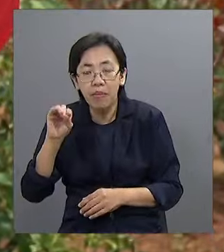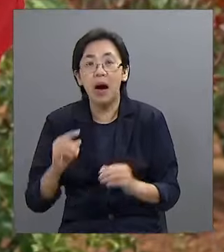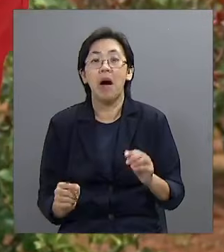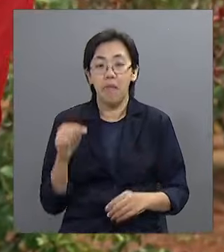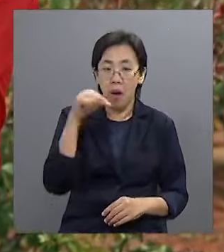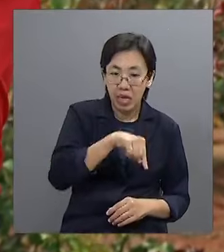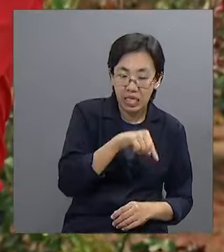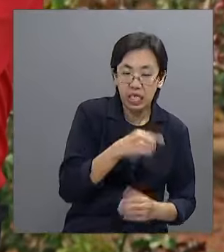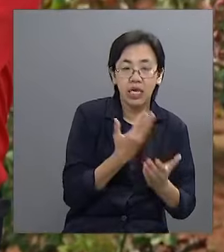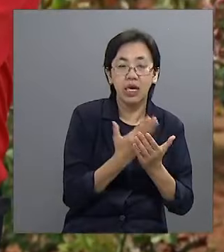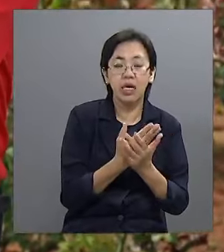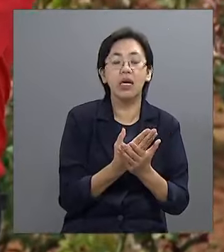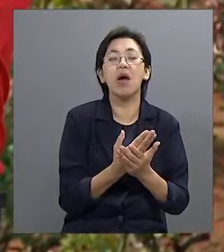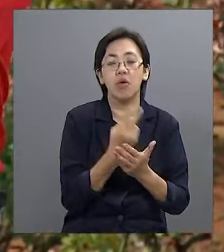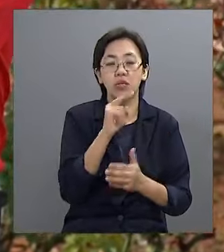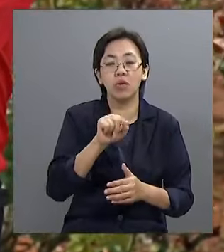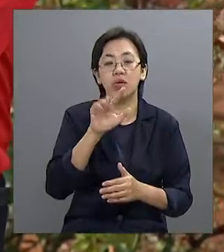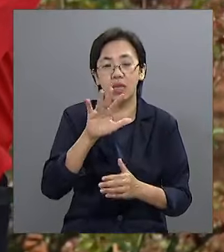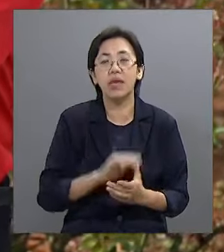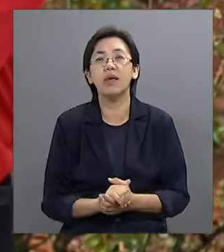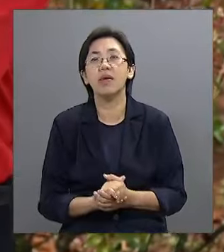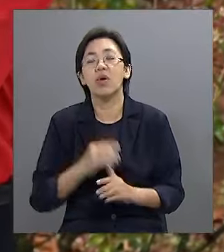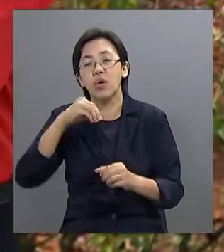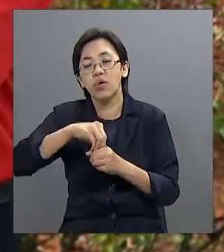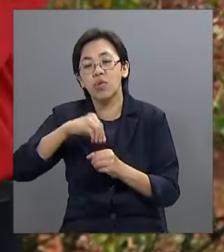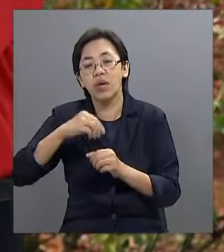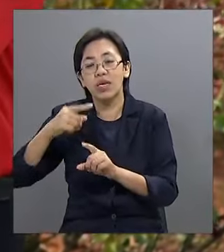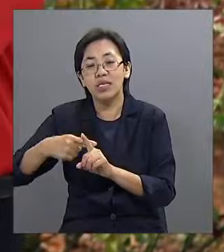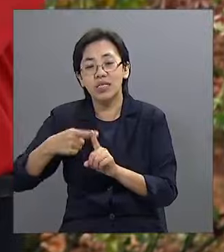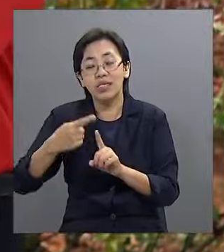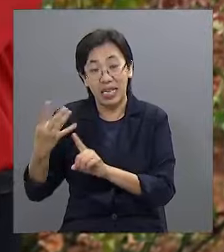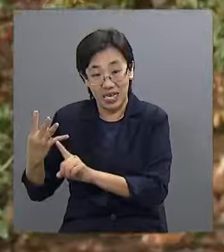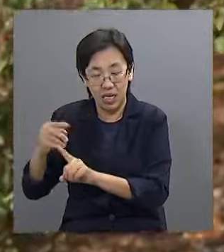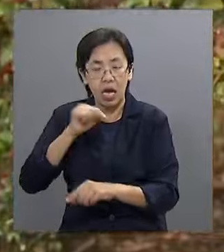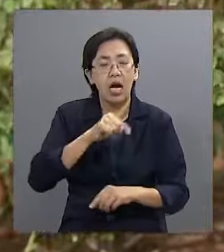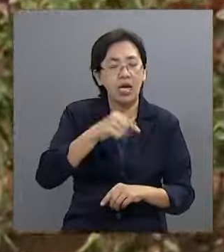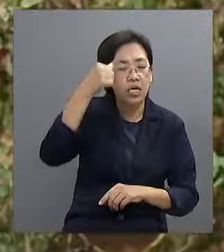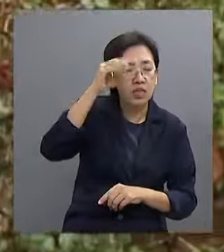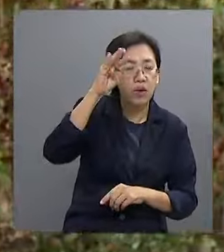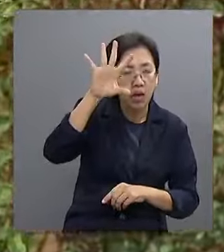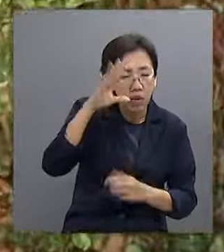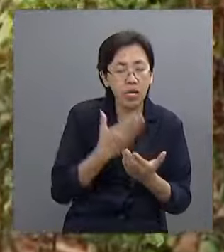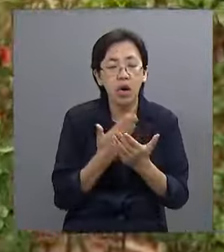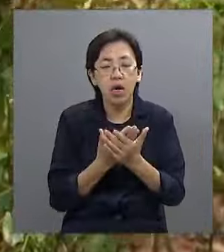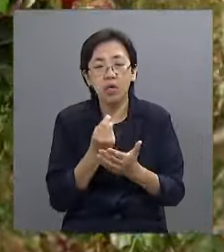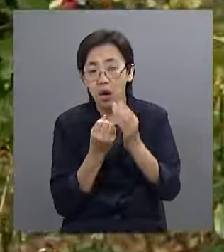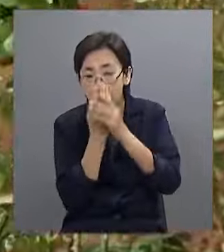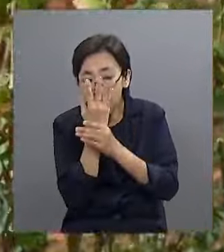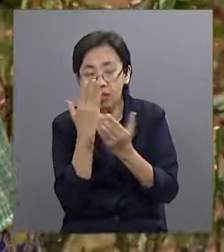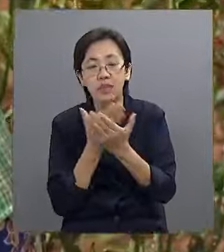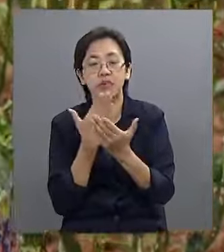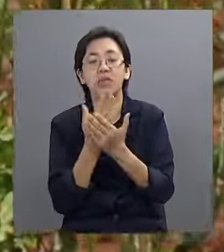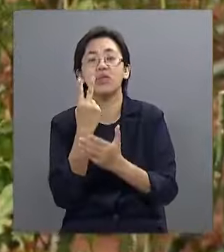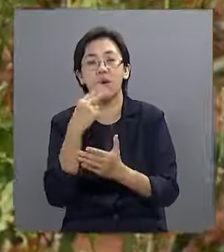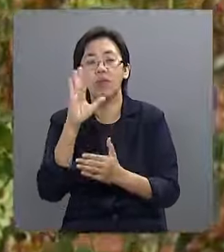องใช้เวลา4เดือนนะถึงจะได้แต่พอมาอยู่ที่นี่ใช้เวลา45 วันตัดได้ละแล้วก็ได้ดอกละ2 บาทจนกระทั่งตอนที่เฟื่องจริงๆนะมี